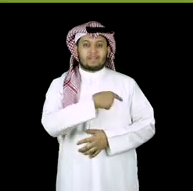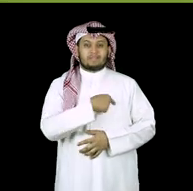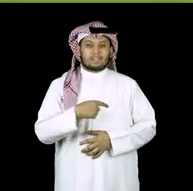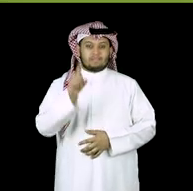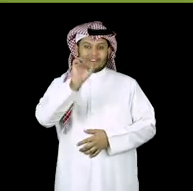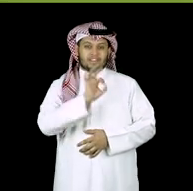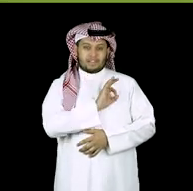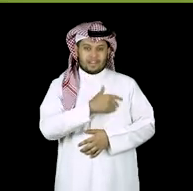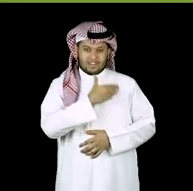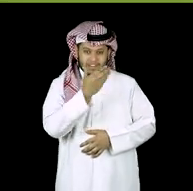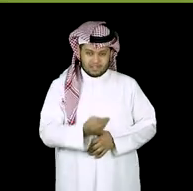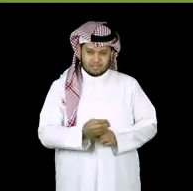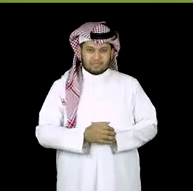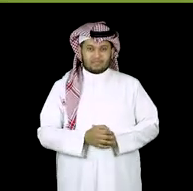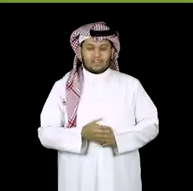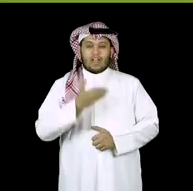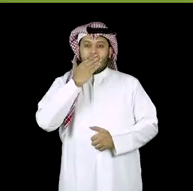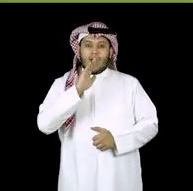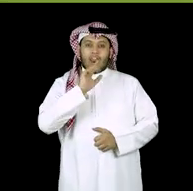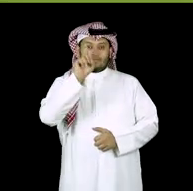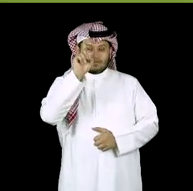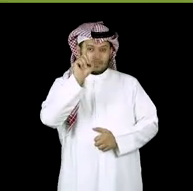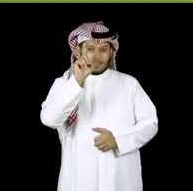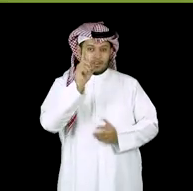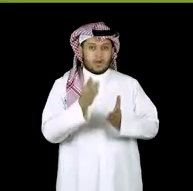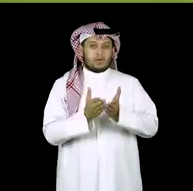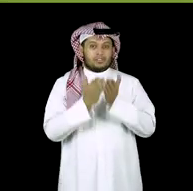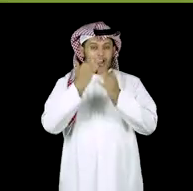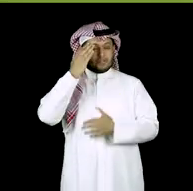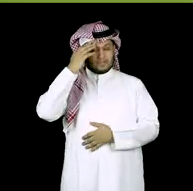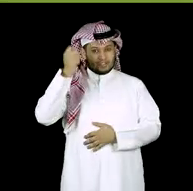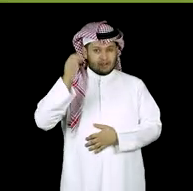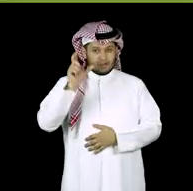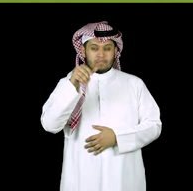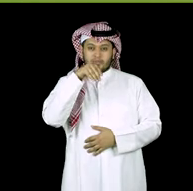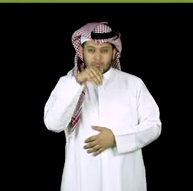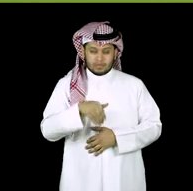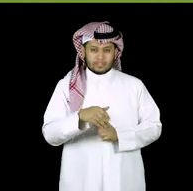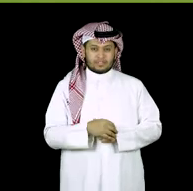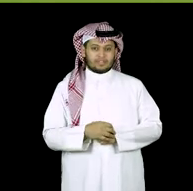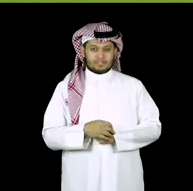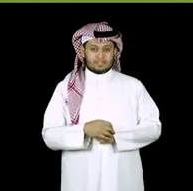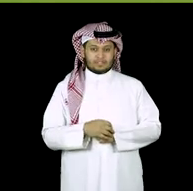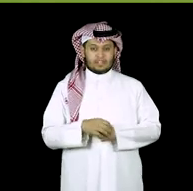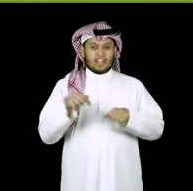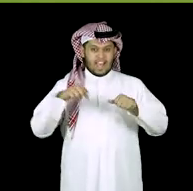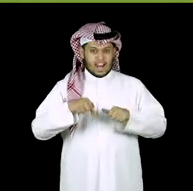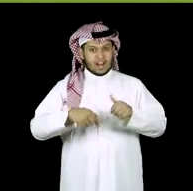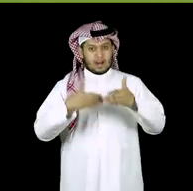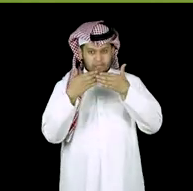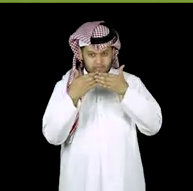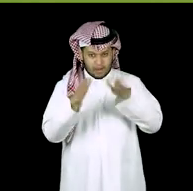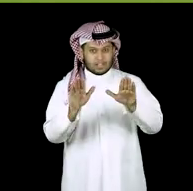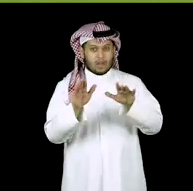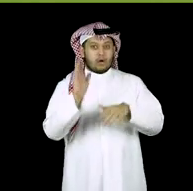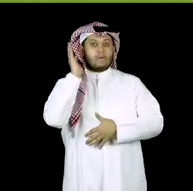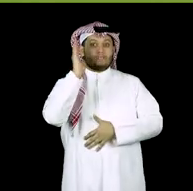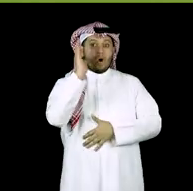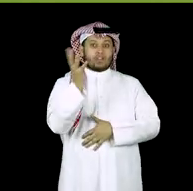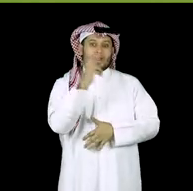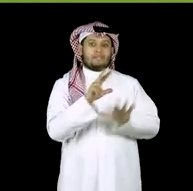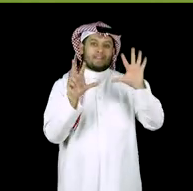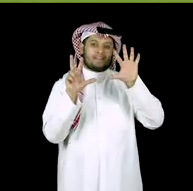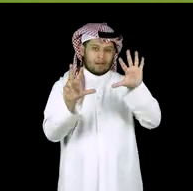بسم الله الرحمن الرحيم، الحمد لله والصلاة والسلام على رسول الله. نبدأ الآن في المحاضرة